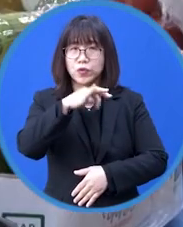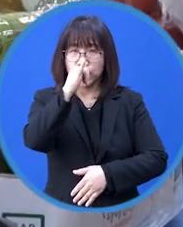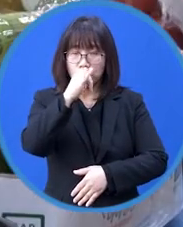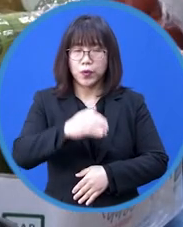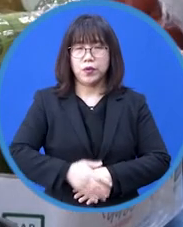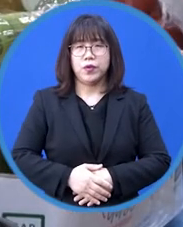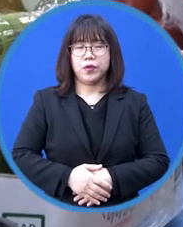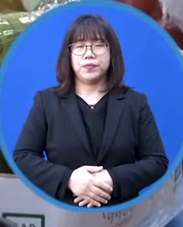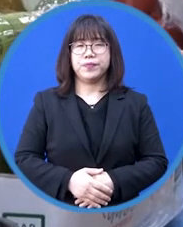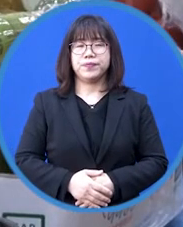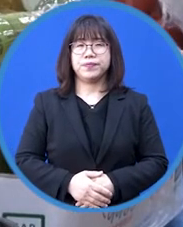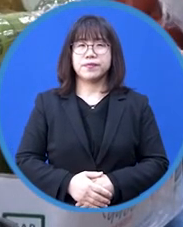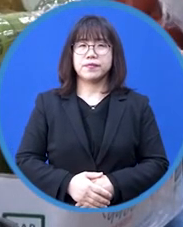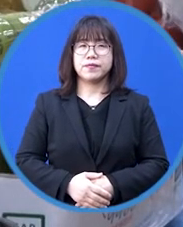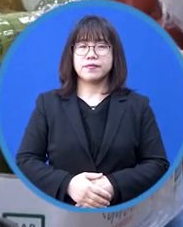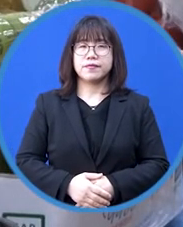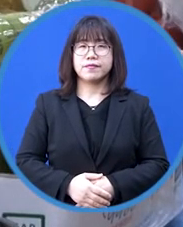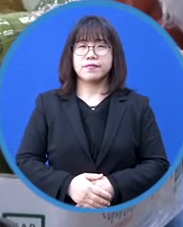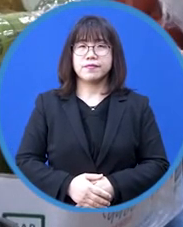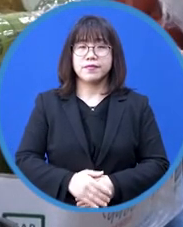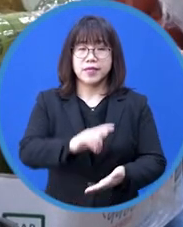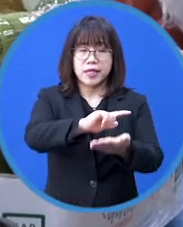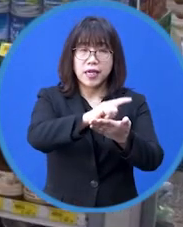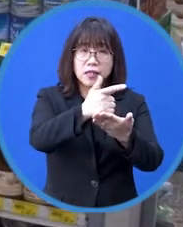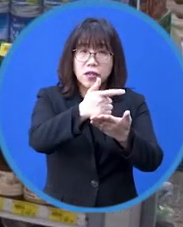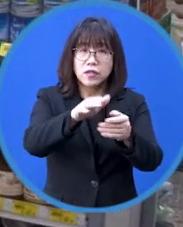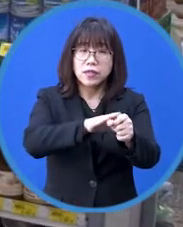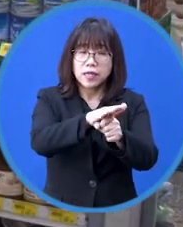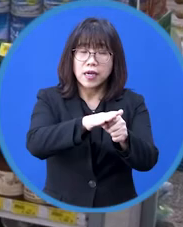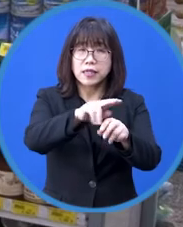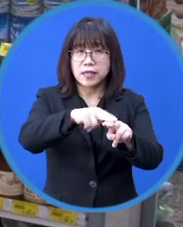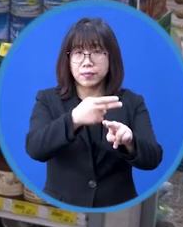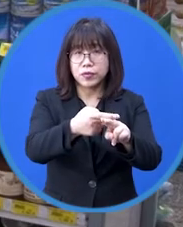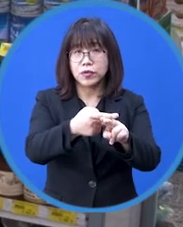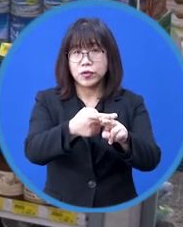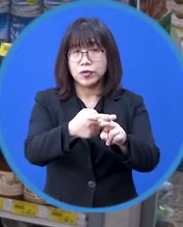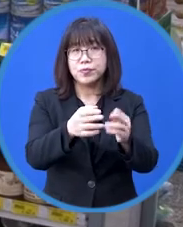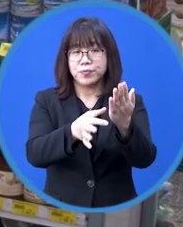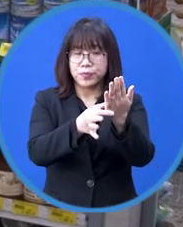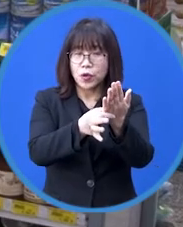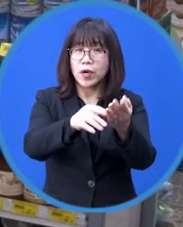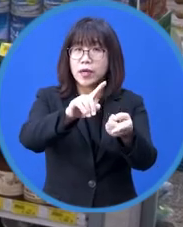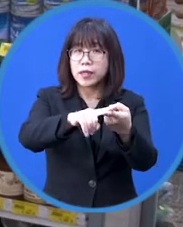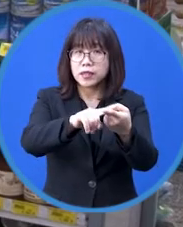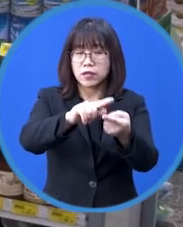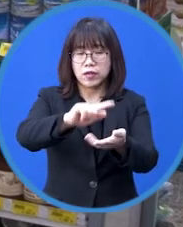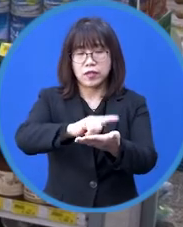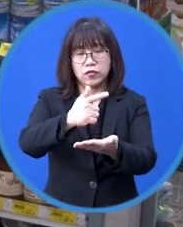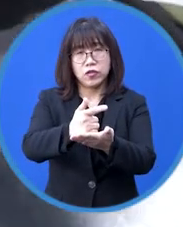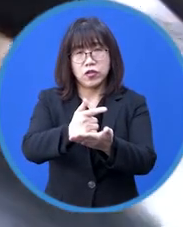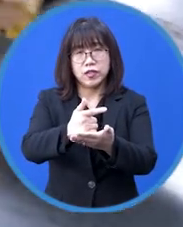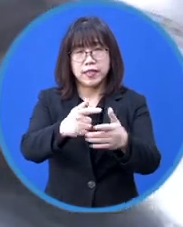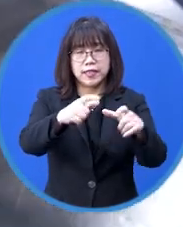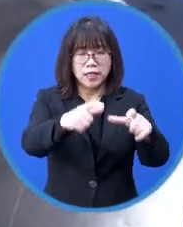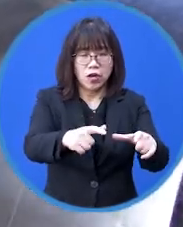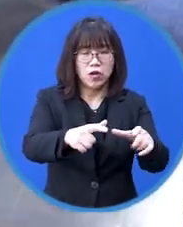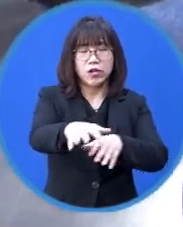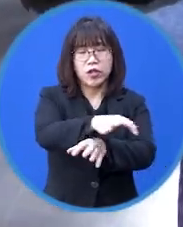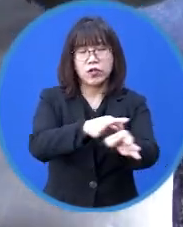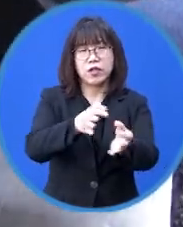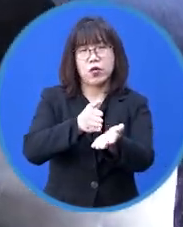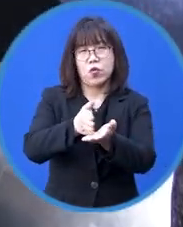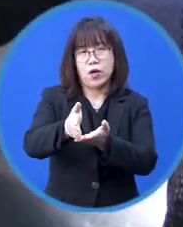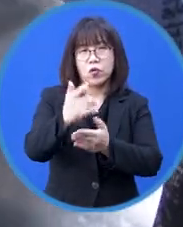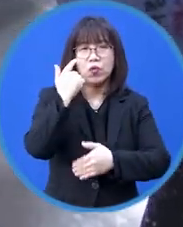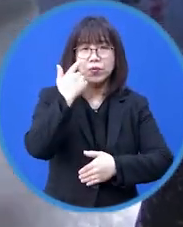가맹점은 수수료가 없어 일석이조의 효과가 있습니다. 강서사랑 상품권에 대한 자세한 내용은 강서구청